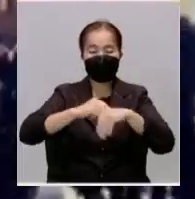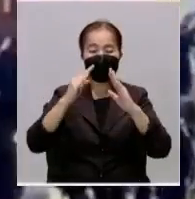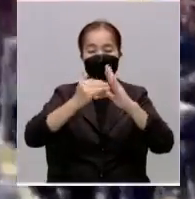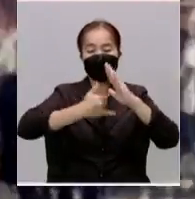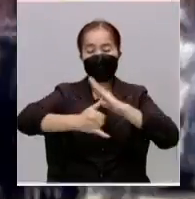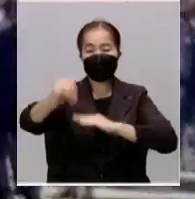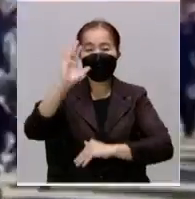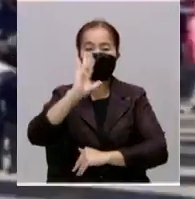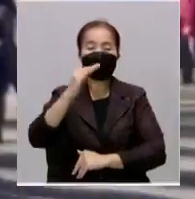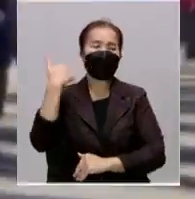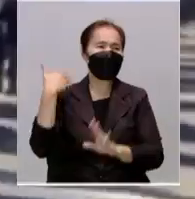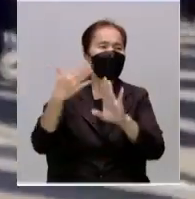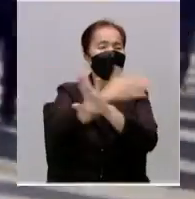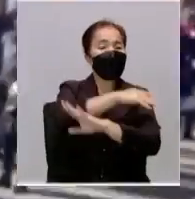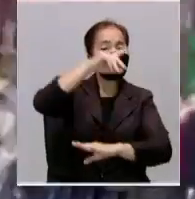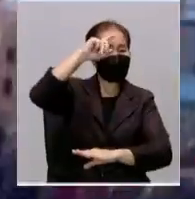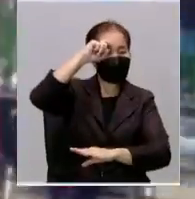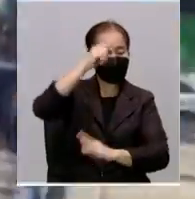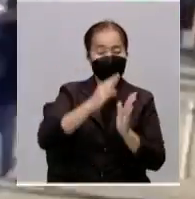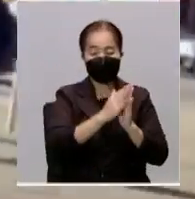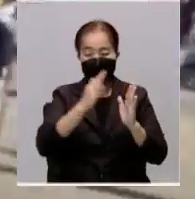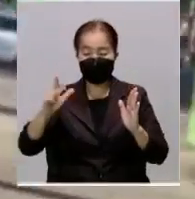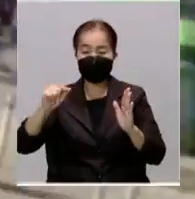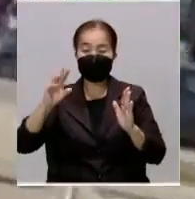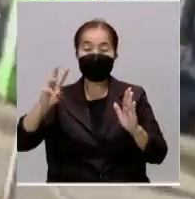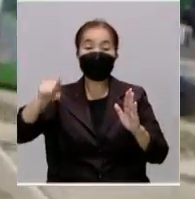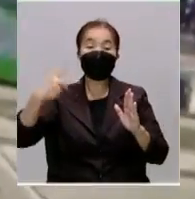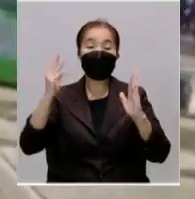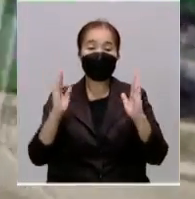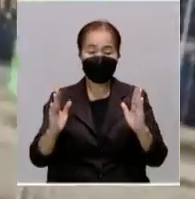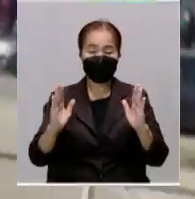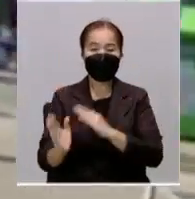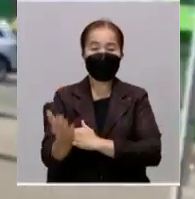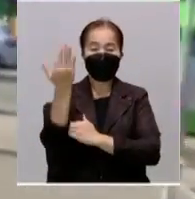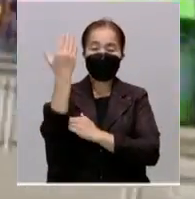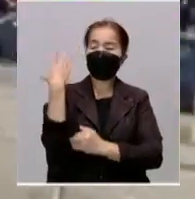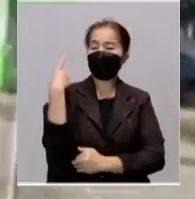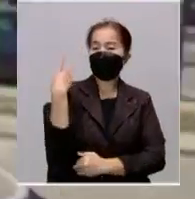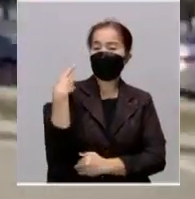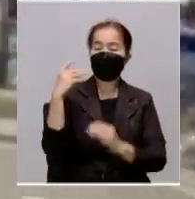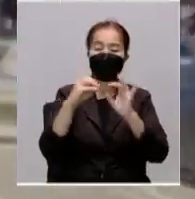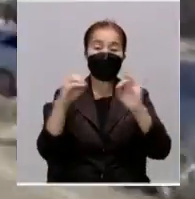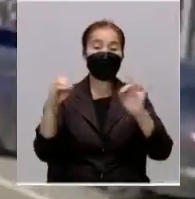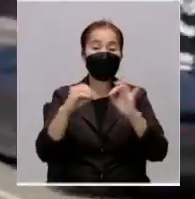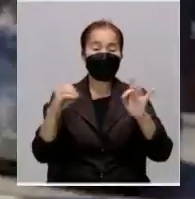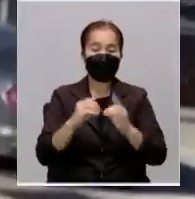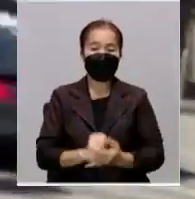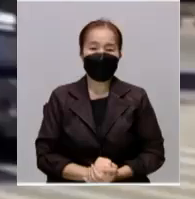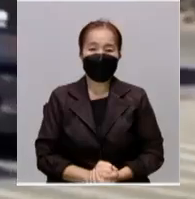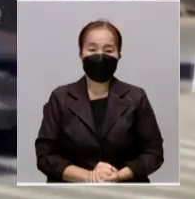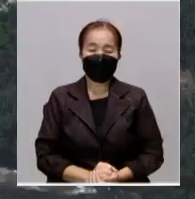17:00 นของวันเสาร์ที่แล้วก็คือ26กุมภาพันธ์จนถึงเวลา 8:00 นของเมื่อวานนี้28กุมภาพันธ์ครับ